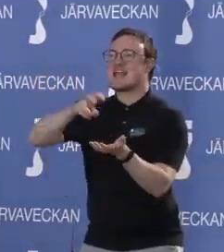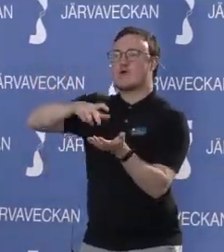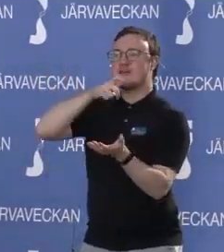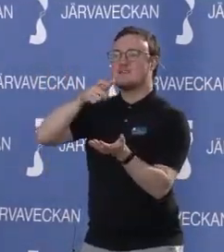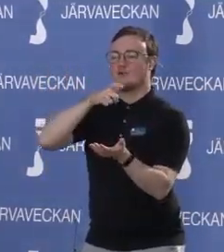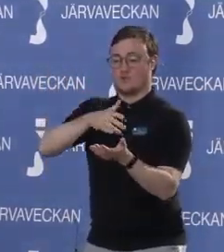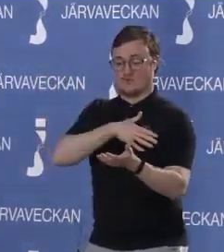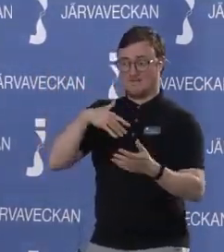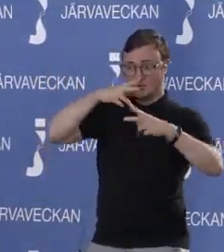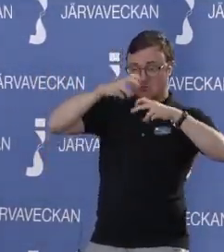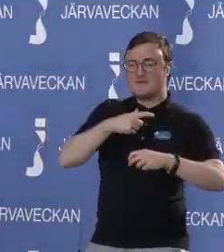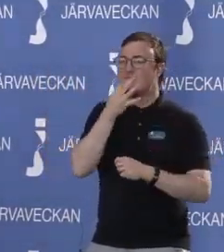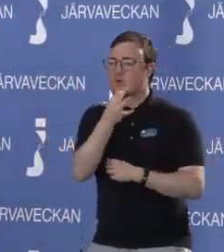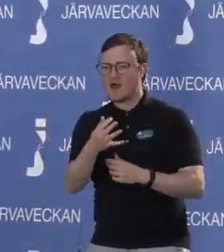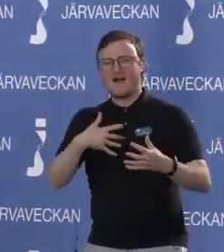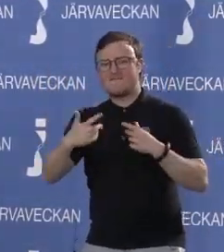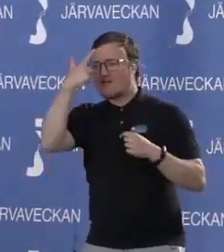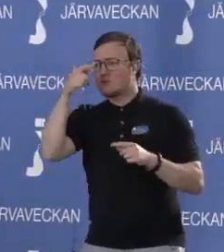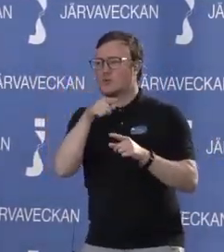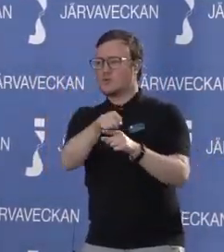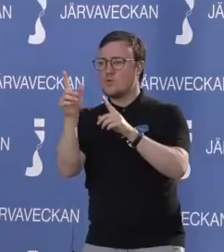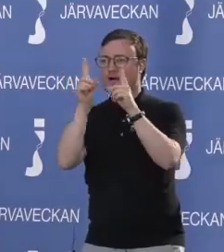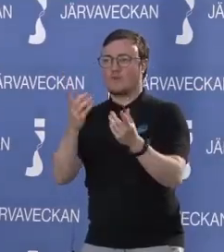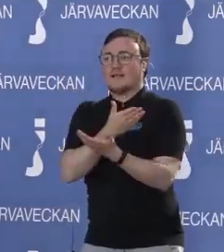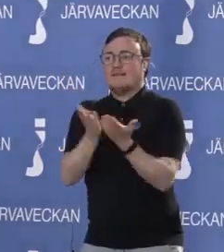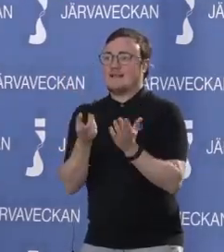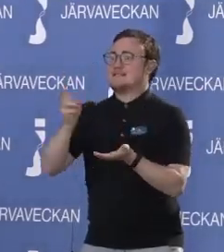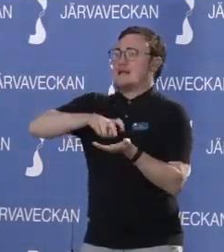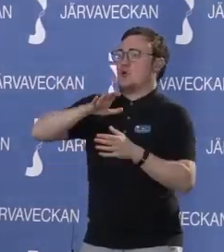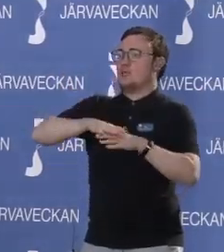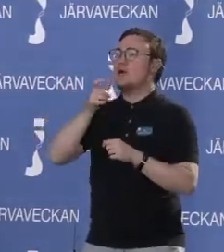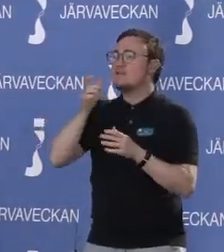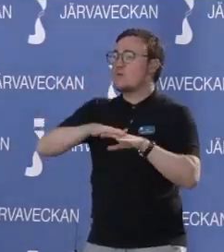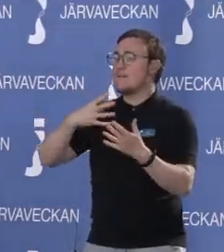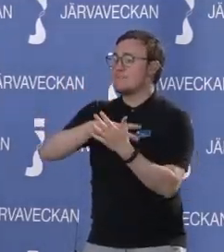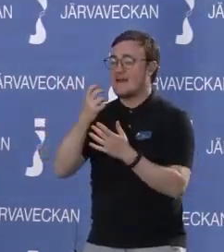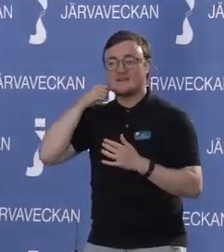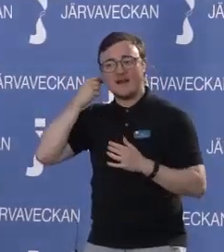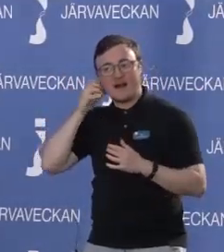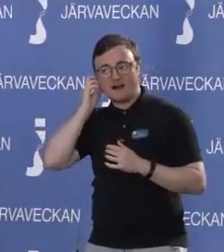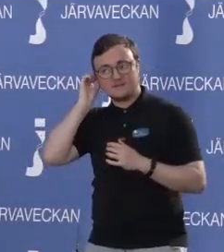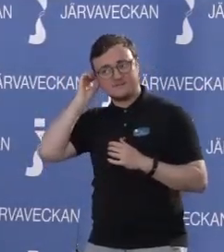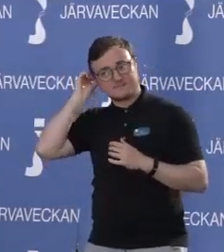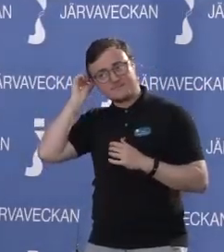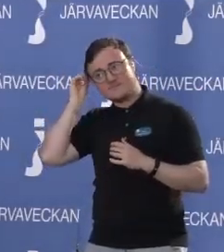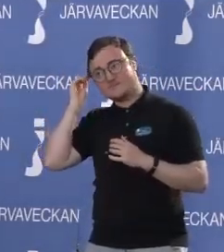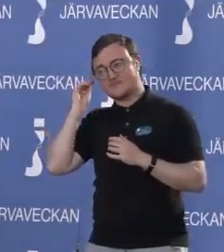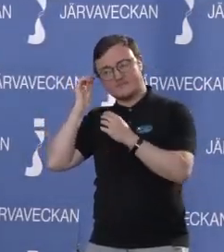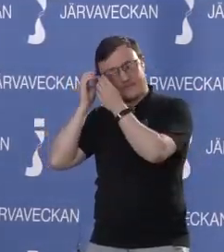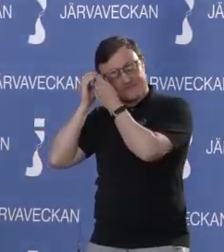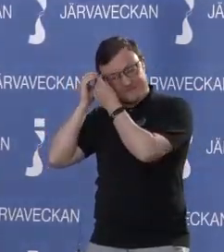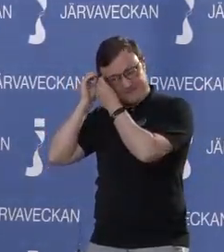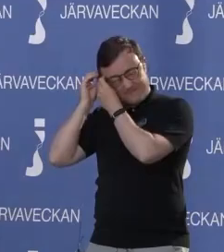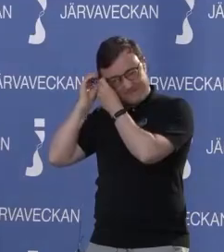studie så frågade vi, varför tror du att folk inte ställer upp på intervjuer med media? Och svaret, det vanligaste svaret vi fick då, var att man tror